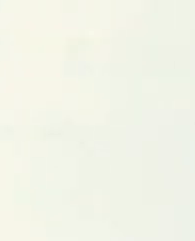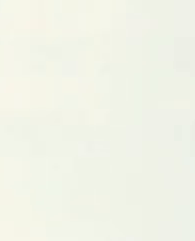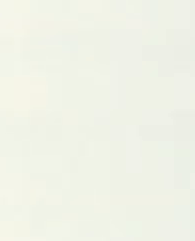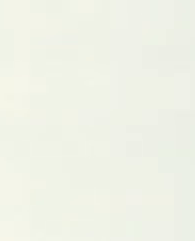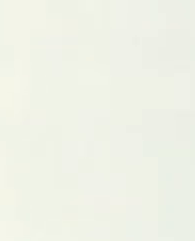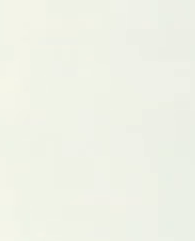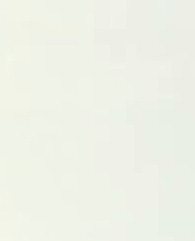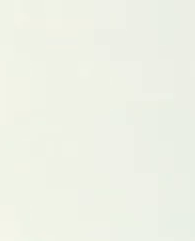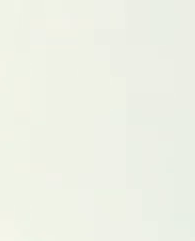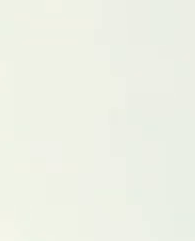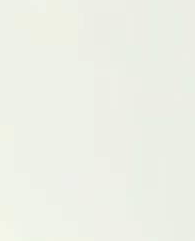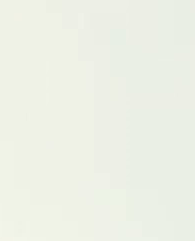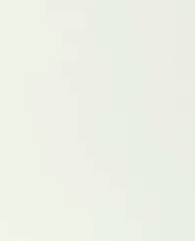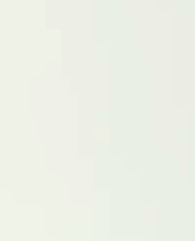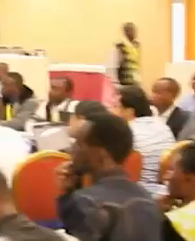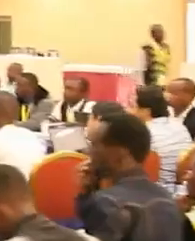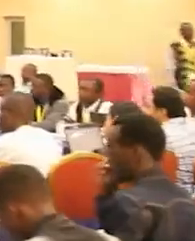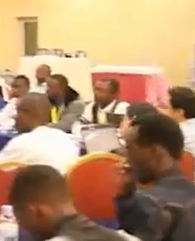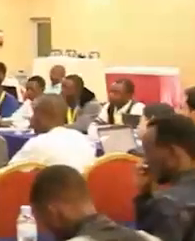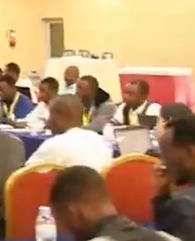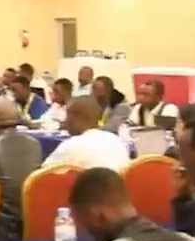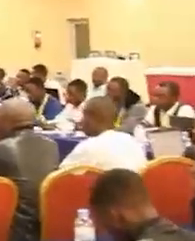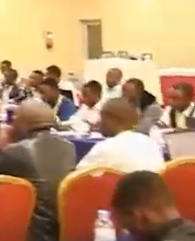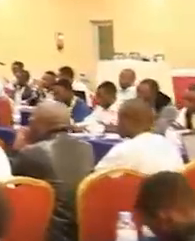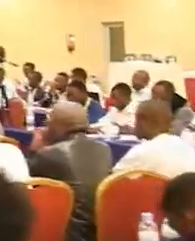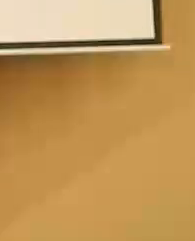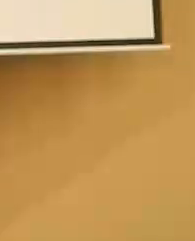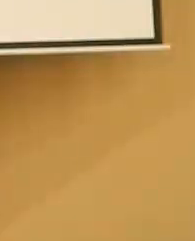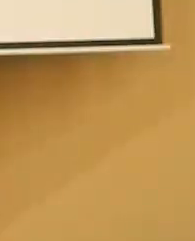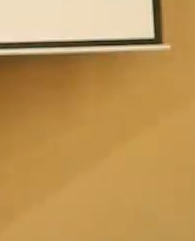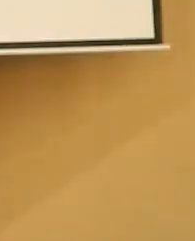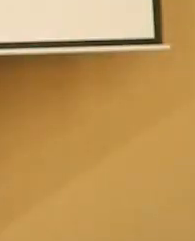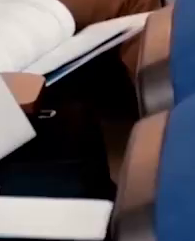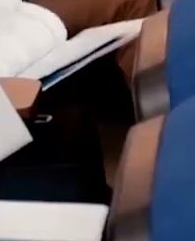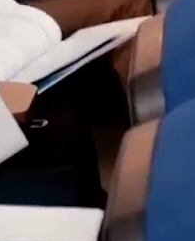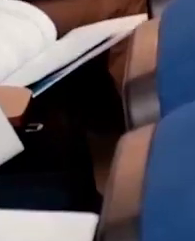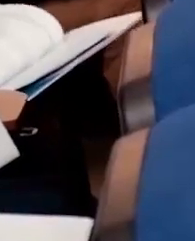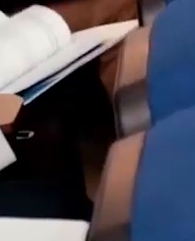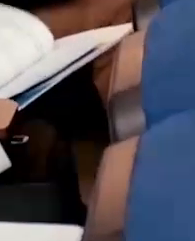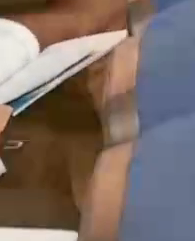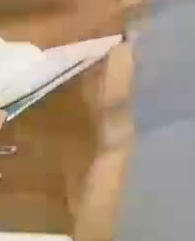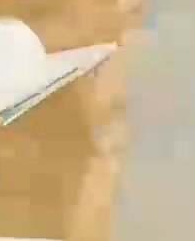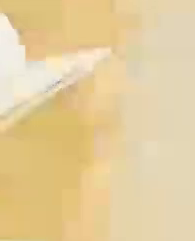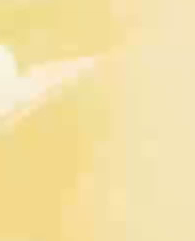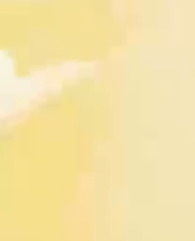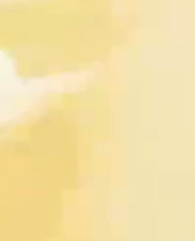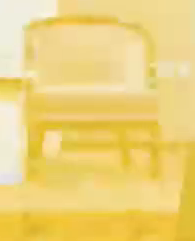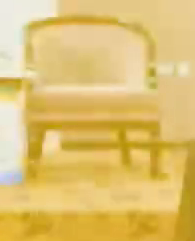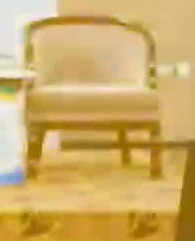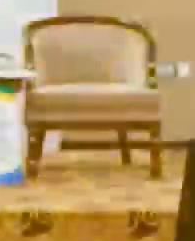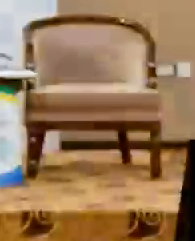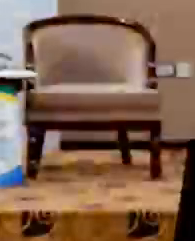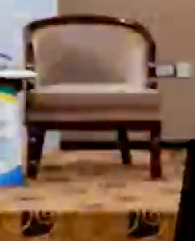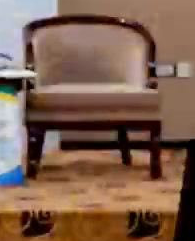Economic Policy Research Network EPRN ni ikigo cy'amahugurwa n'ubushakashatsi gifasha ababyifuza ibi bikurikira kubahuza n'izindi